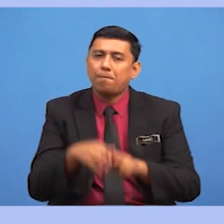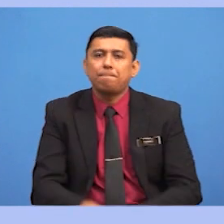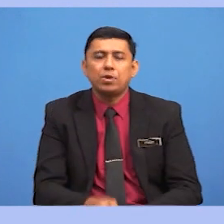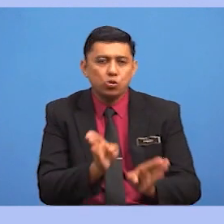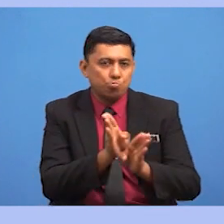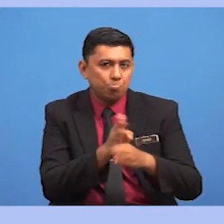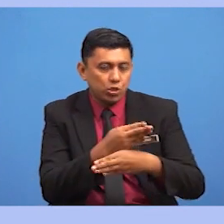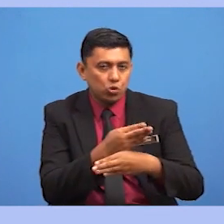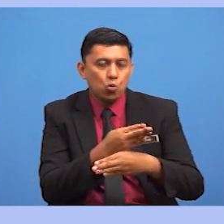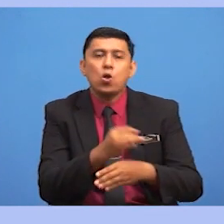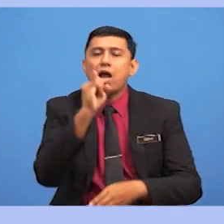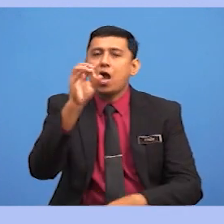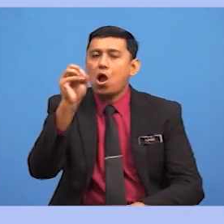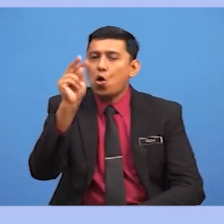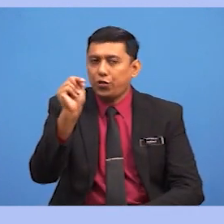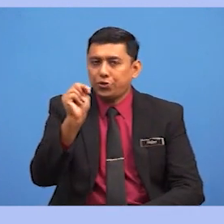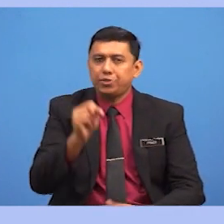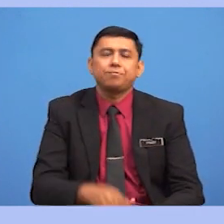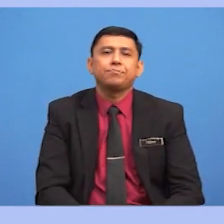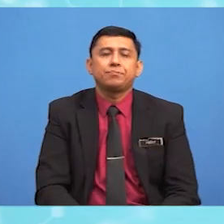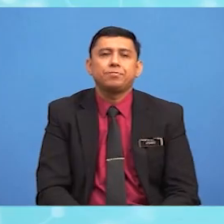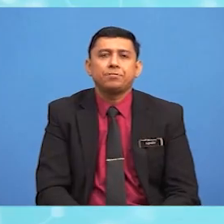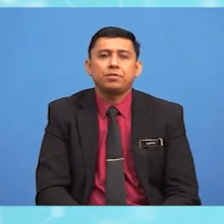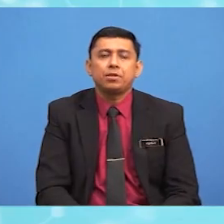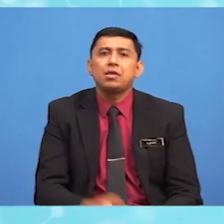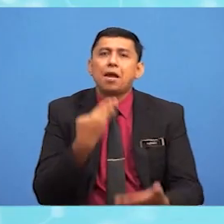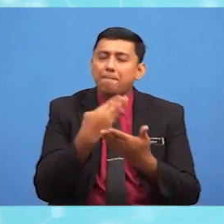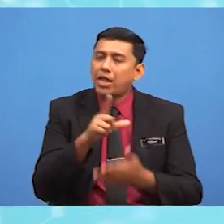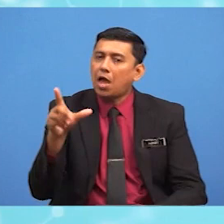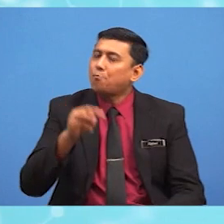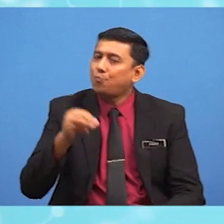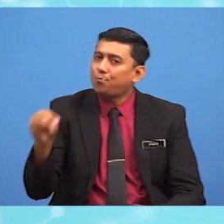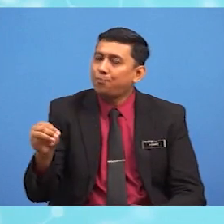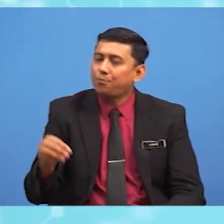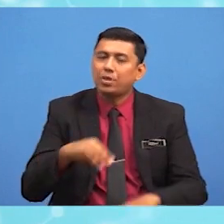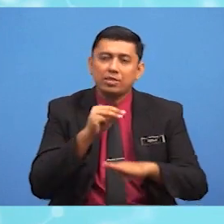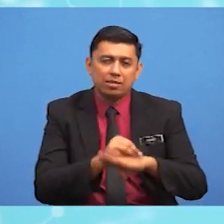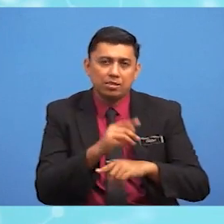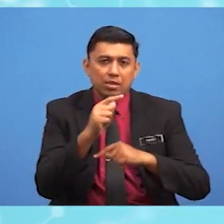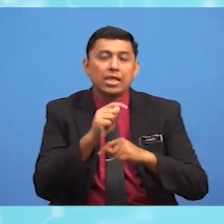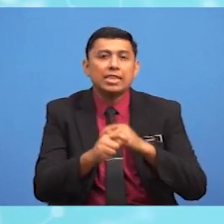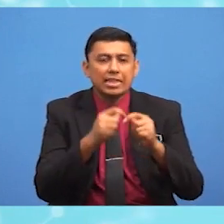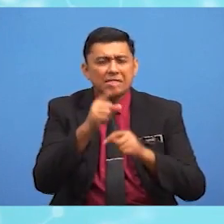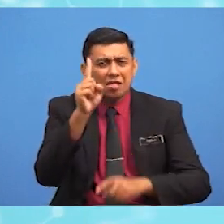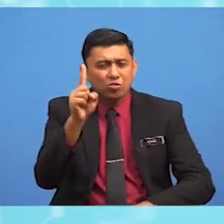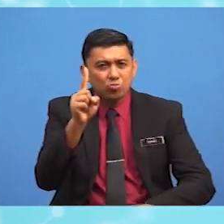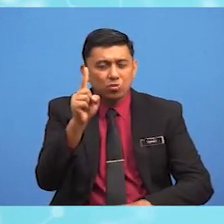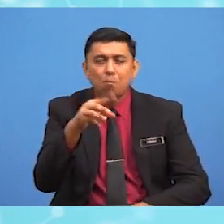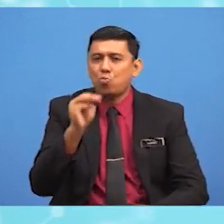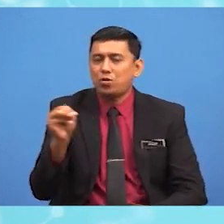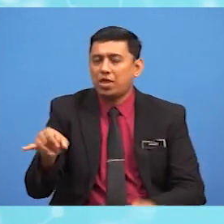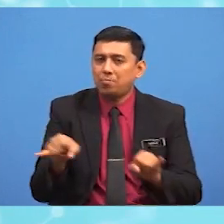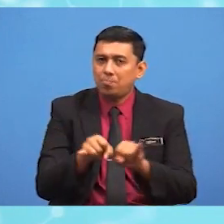karbon wujud dalam bentuk molekul. Baiklah murid-murid, semasa di tingkatan 1, murid-murid